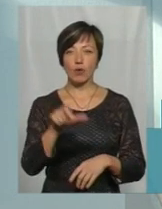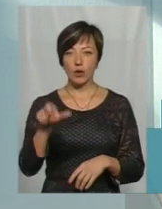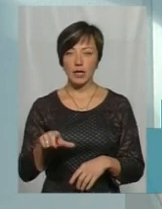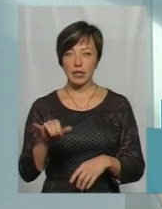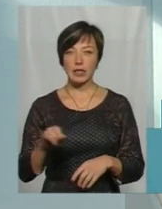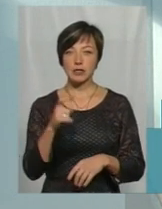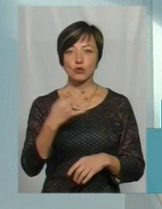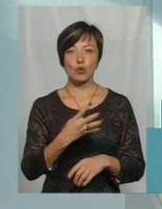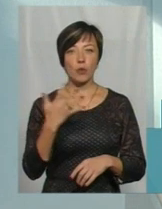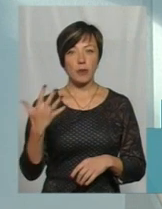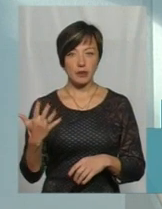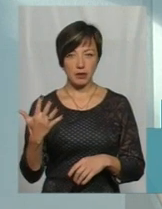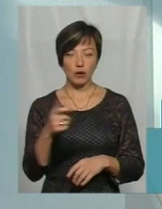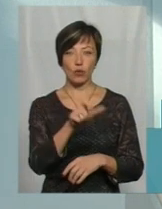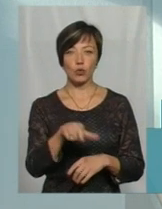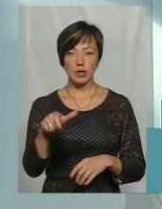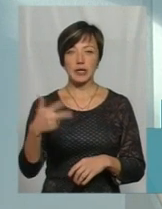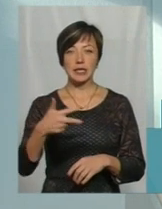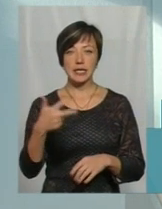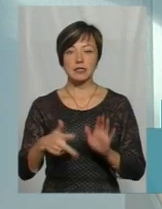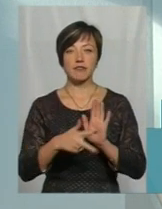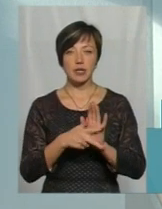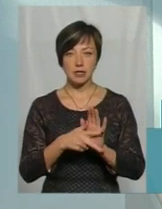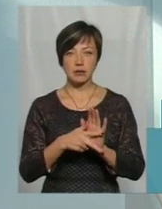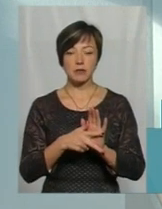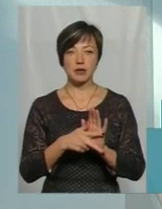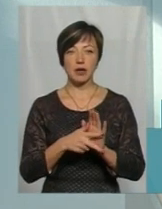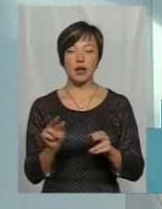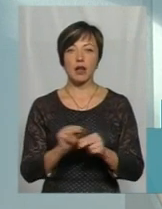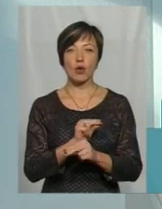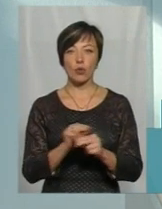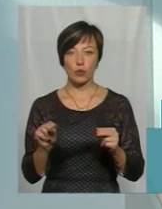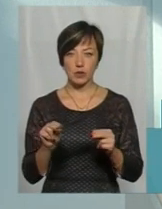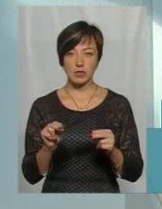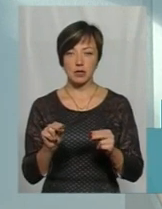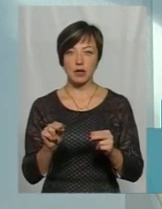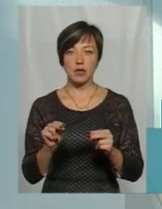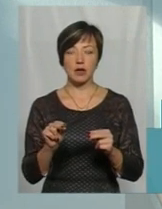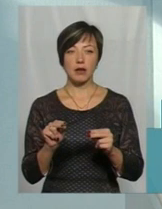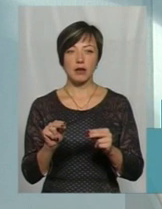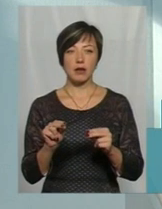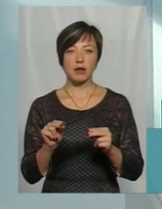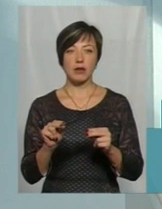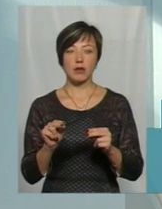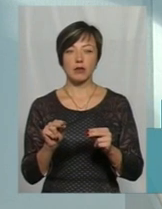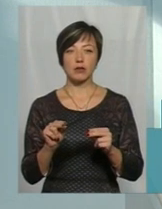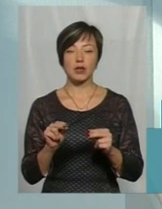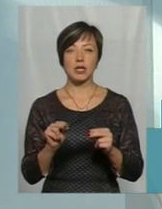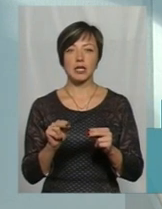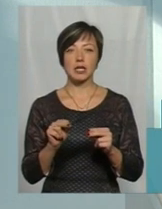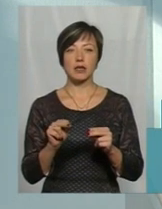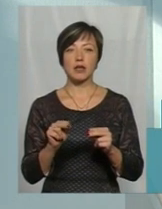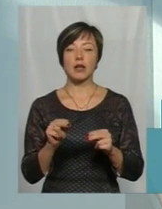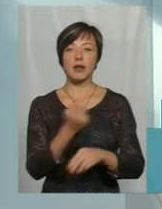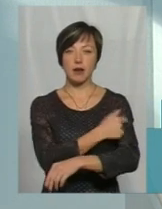із 45 38 у нас лікується амбулаторно і 7